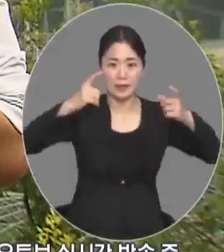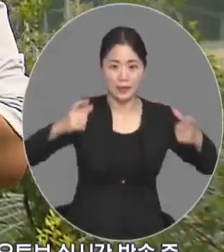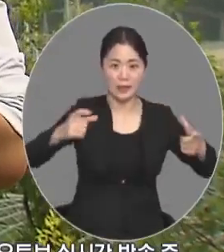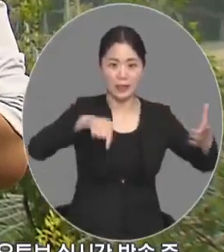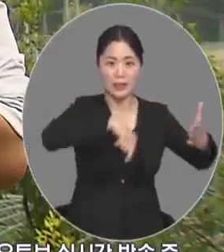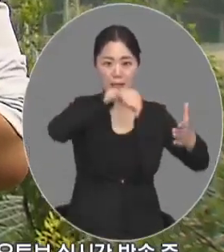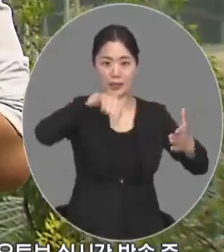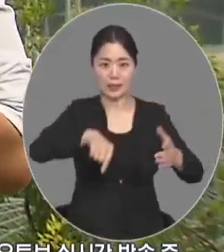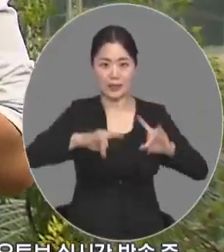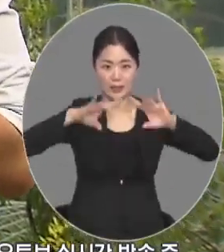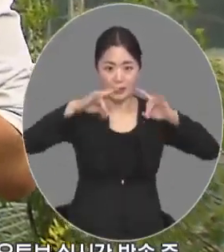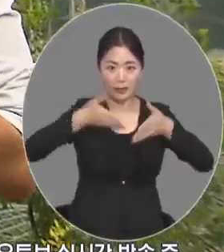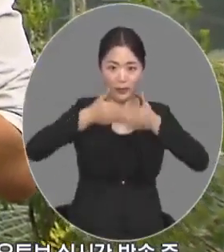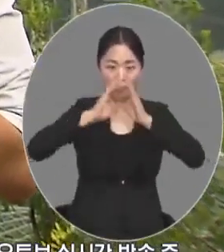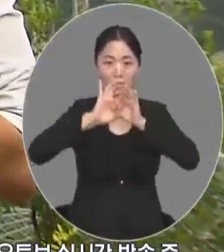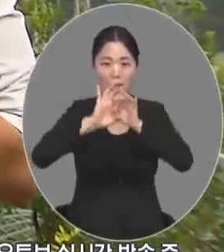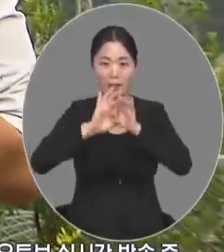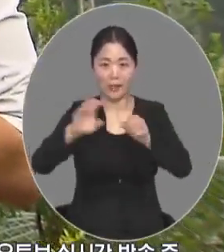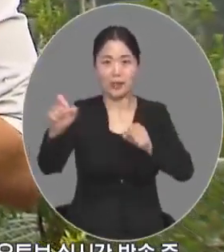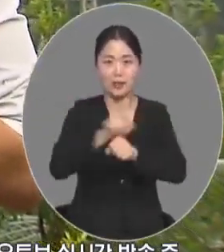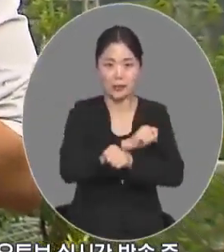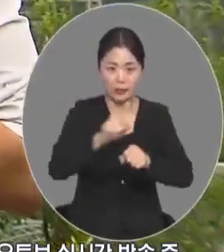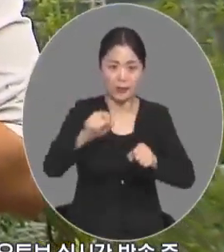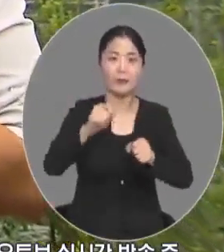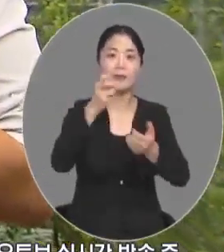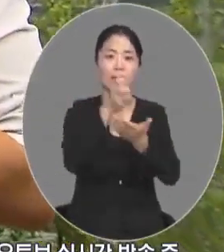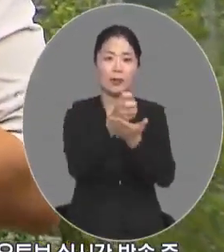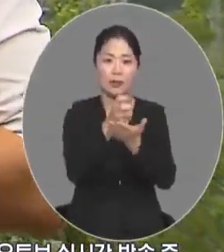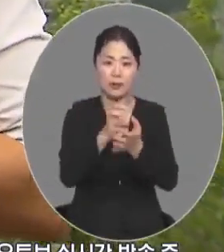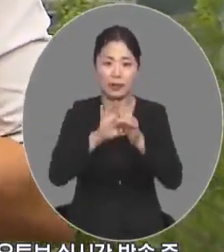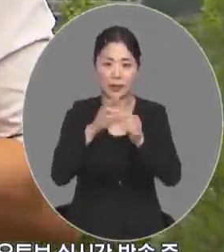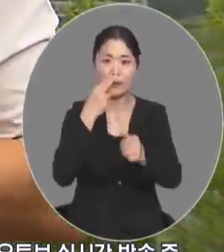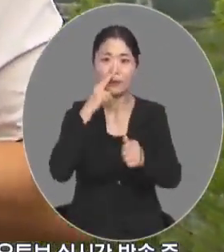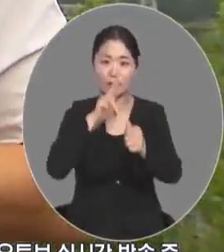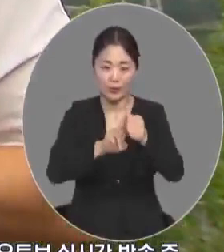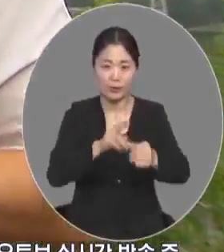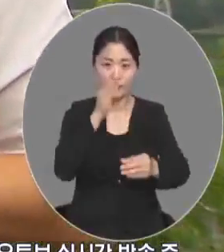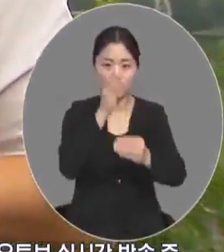큰 획을 그을 분산에너지 특화 지역에 울산이 도전장을 내밀면서